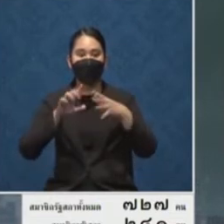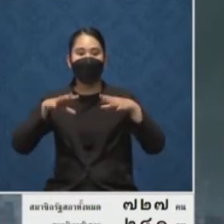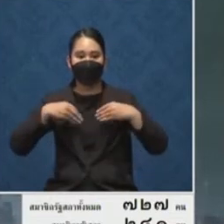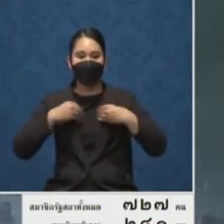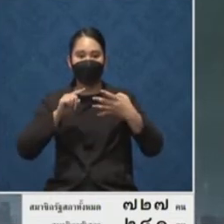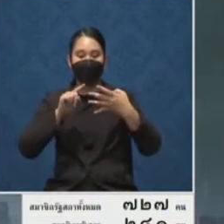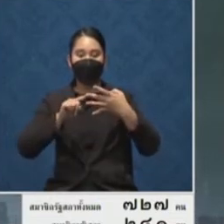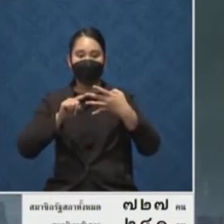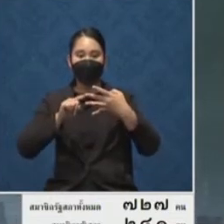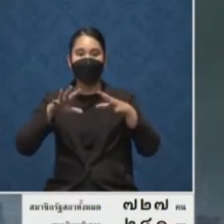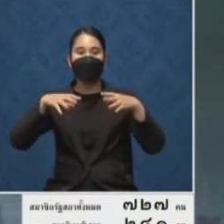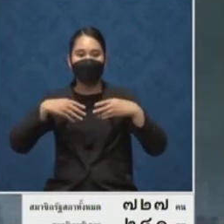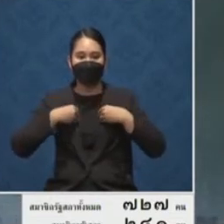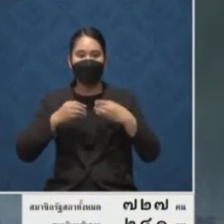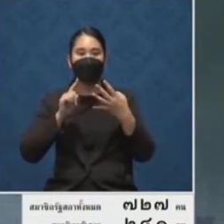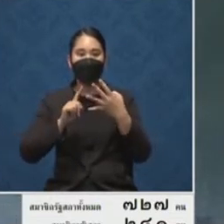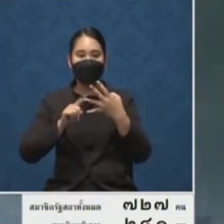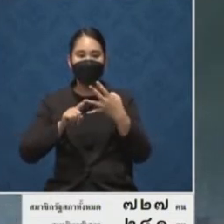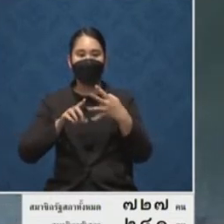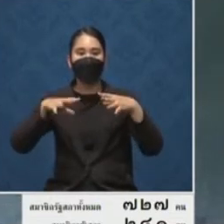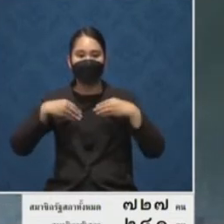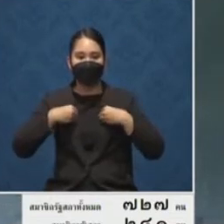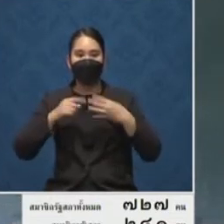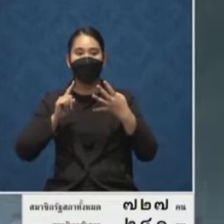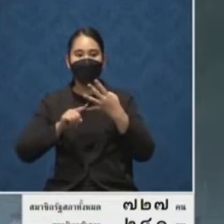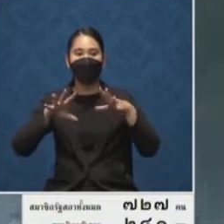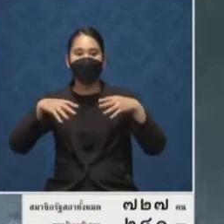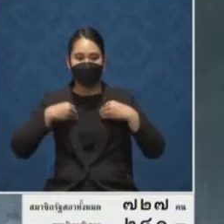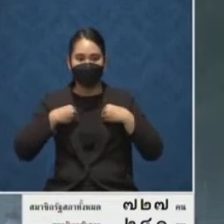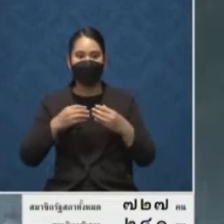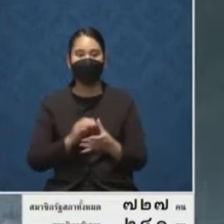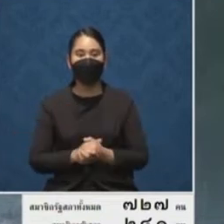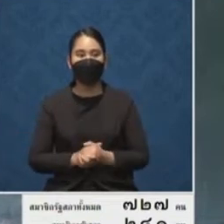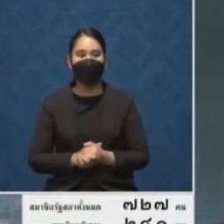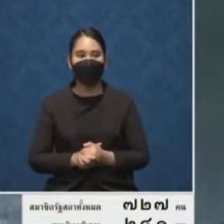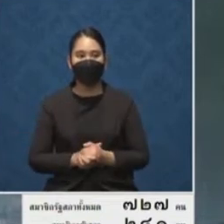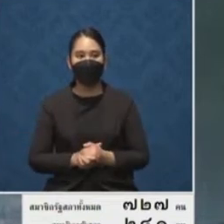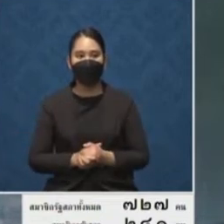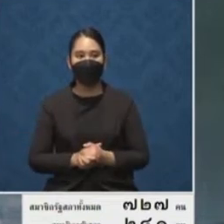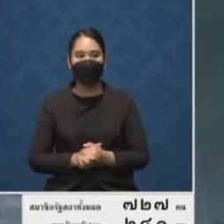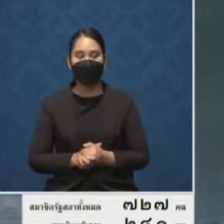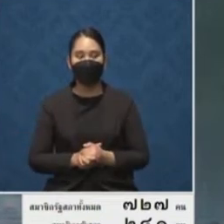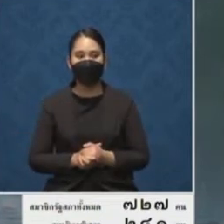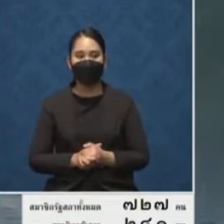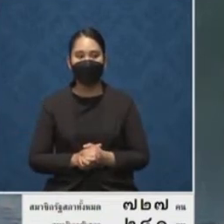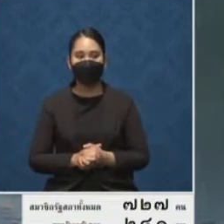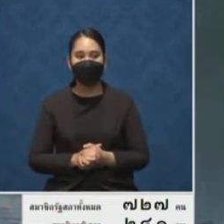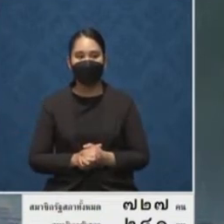1รับหลักการ2รับหลักการ3รับหลักการและ4รับหลักการครับ